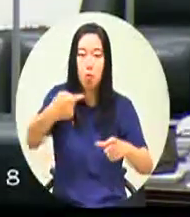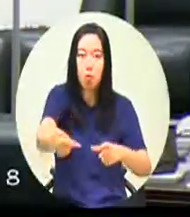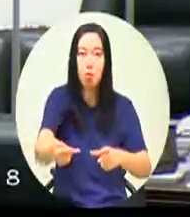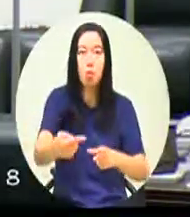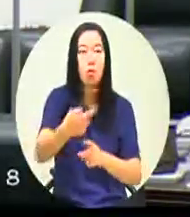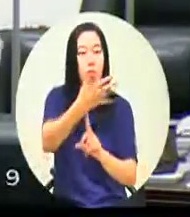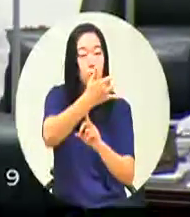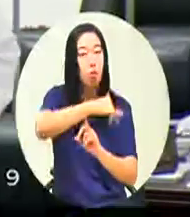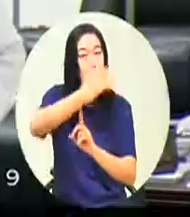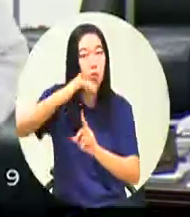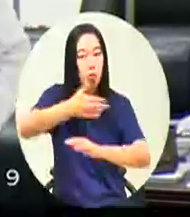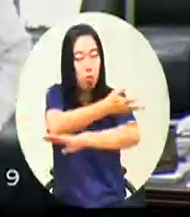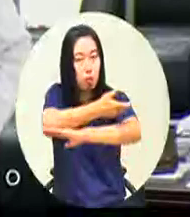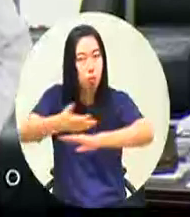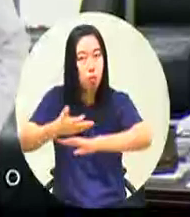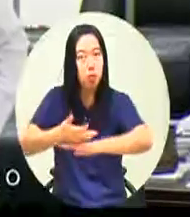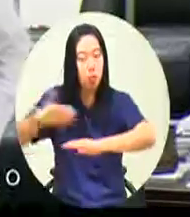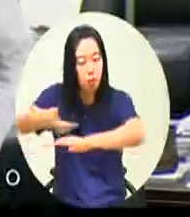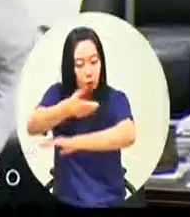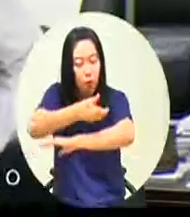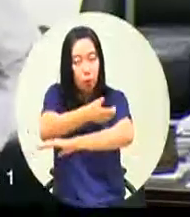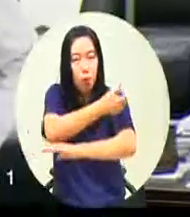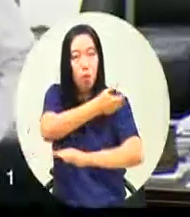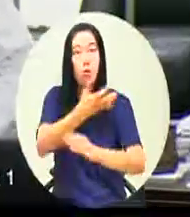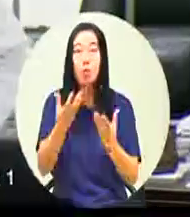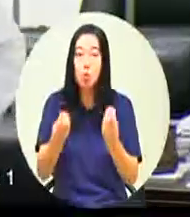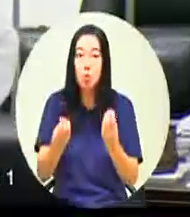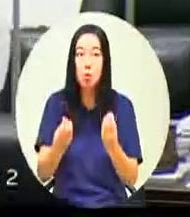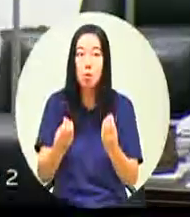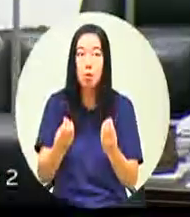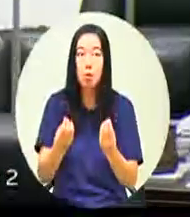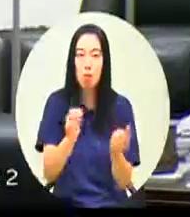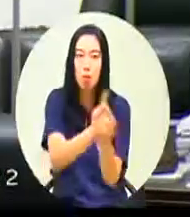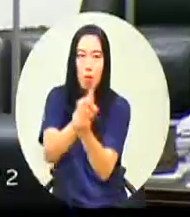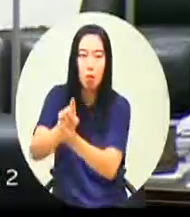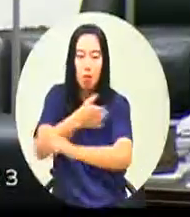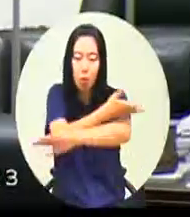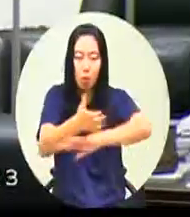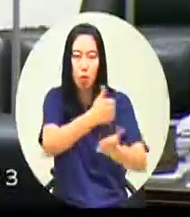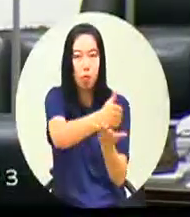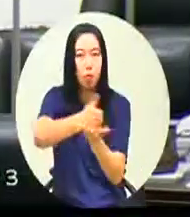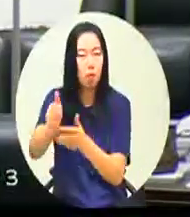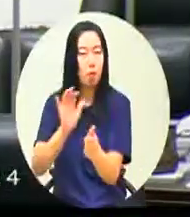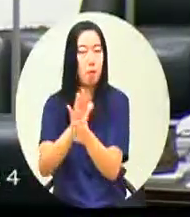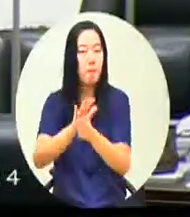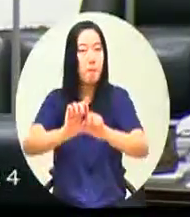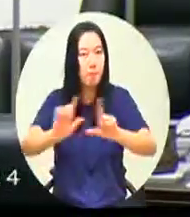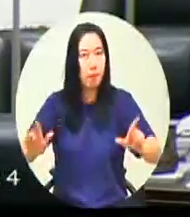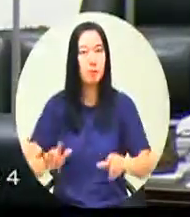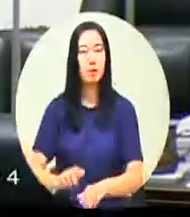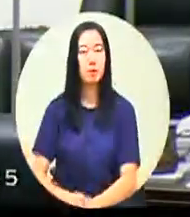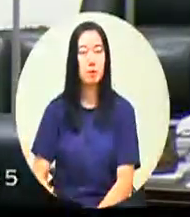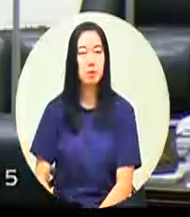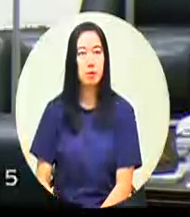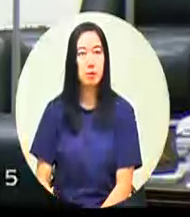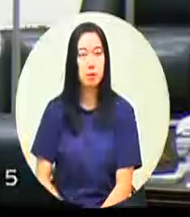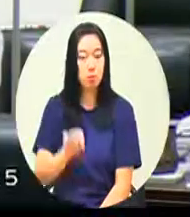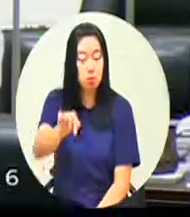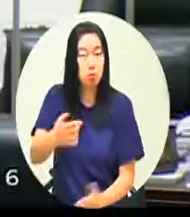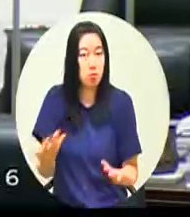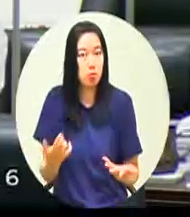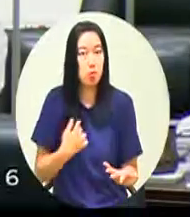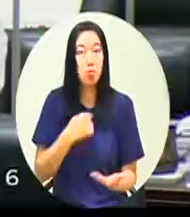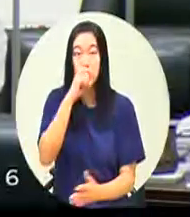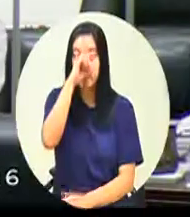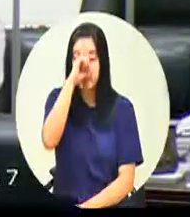溪那是没有疏浚的。所以呢如果是那些有疏浚，对于整个盘湖帮助很大，和帮助很大。所以这一部分呢、啊、我希